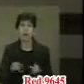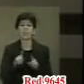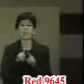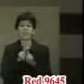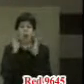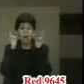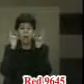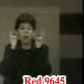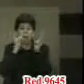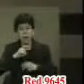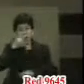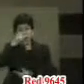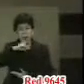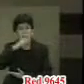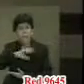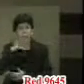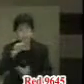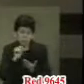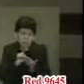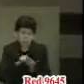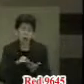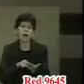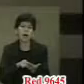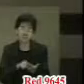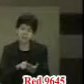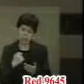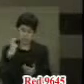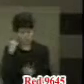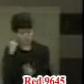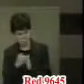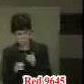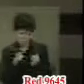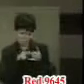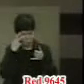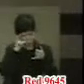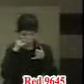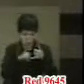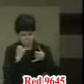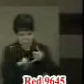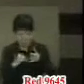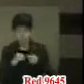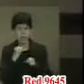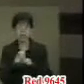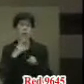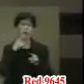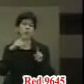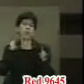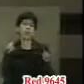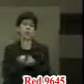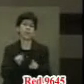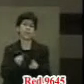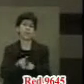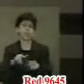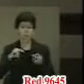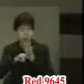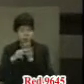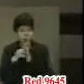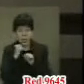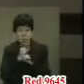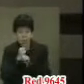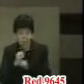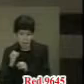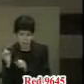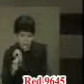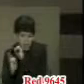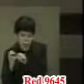การ์ตูนหนังสือพิมพ์ไทยรัฐที่เขียนนั่นแหละครับพยายามหาเหตุว่าความผิดจากนายกทั้งนั้นนี่ก็มาอีหลอบเดียวกันแปลว่าไอ้คนที่ปลุกระ